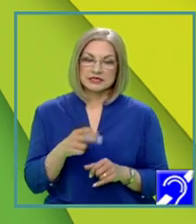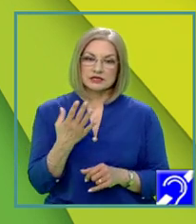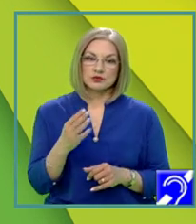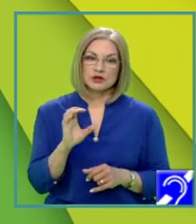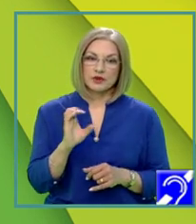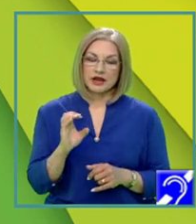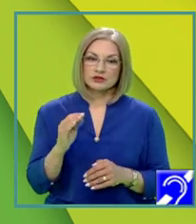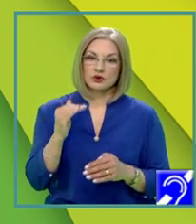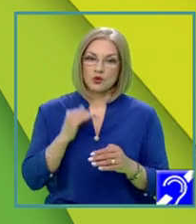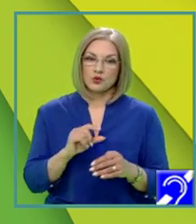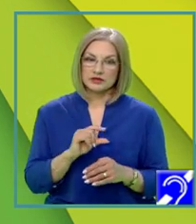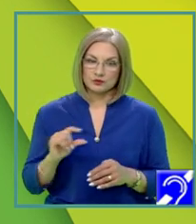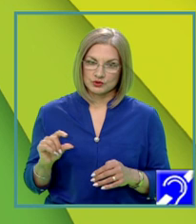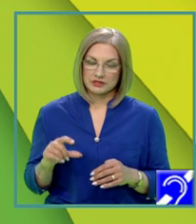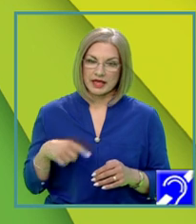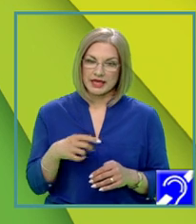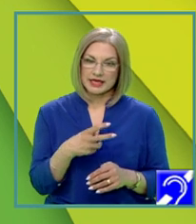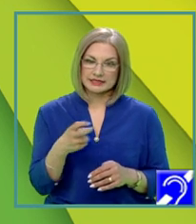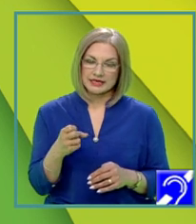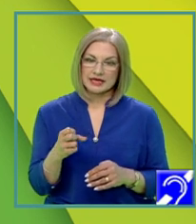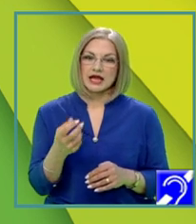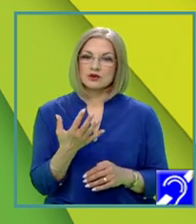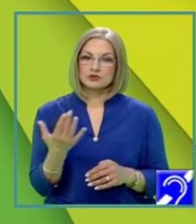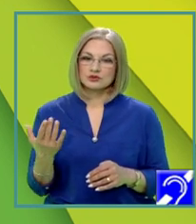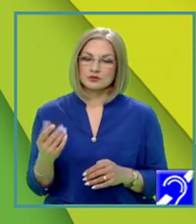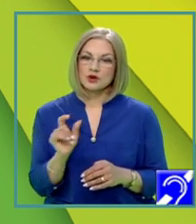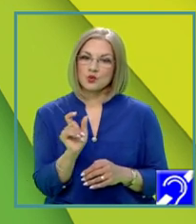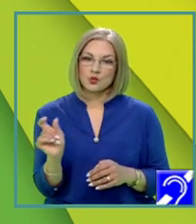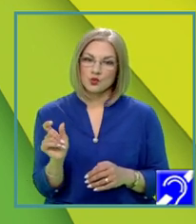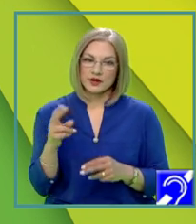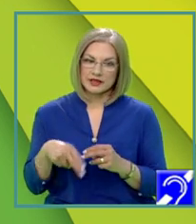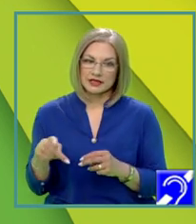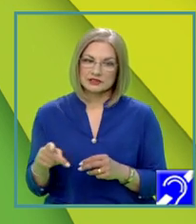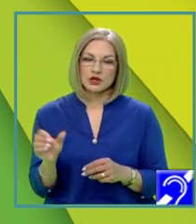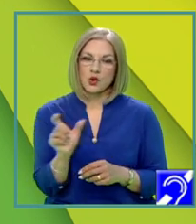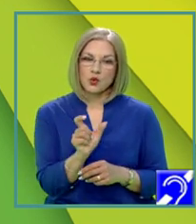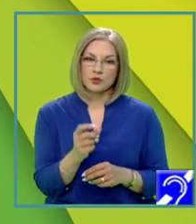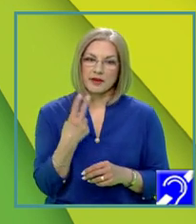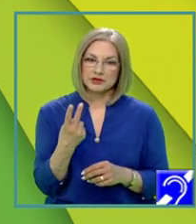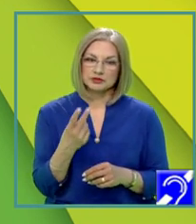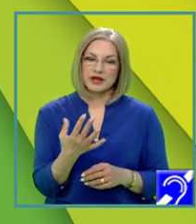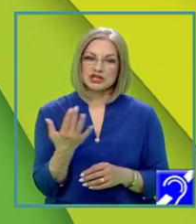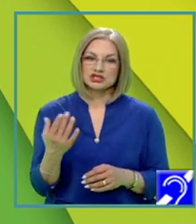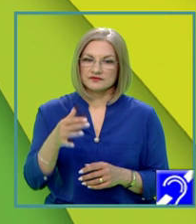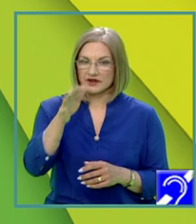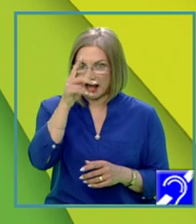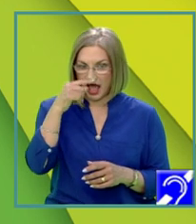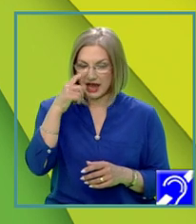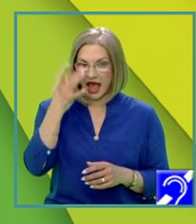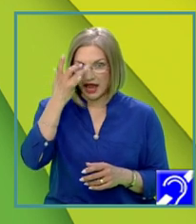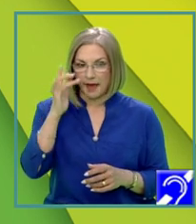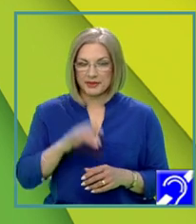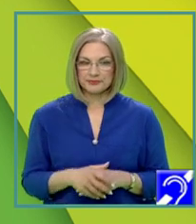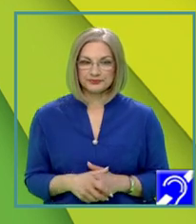ultimul strat este egal cu cifra unităților numărului grupei principale în cifre arabe iar numărul perioadă